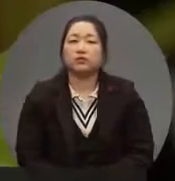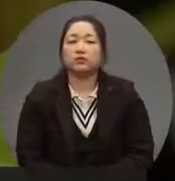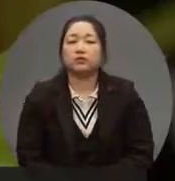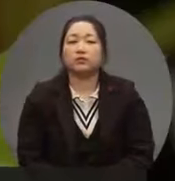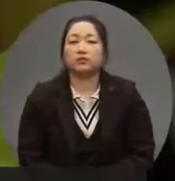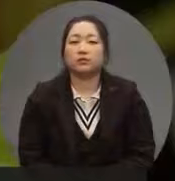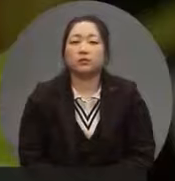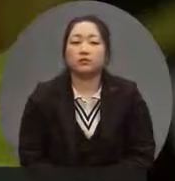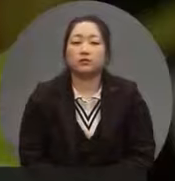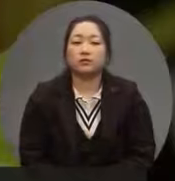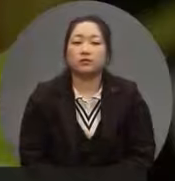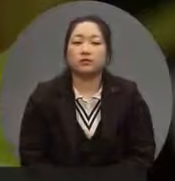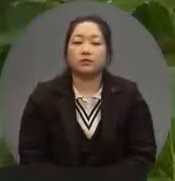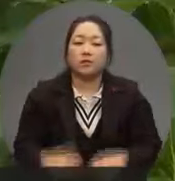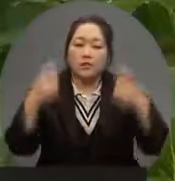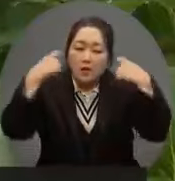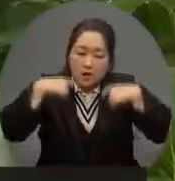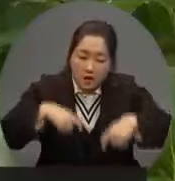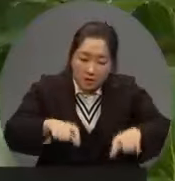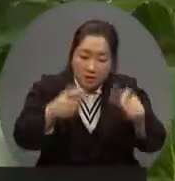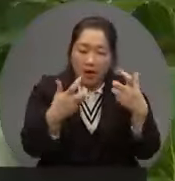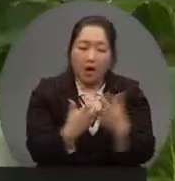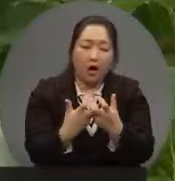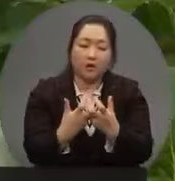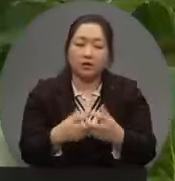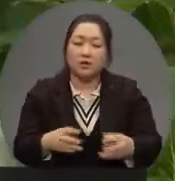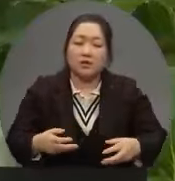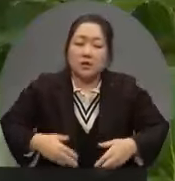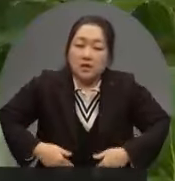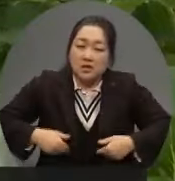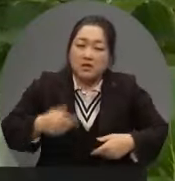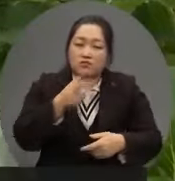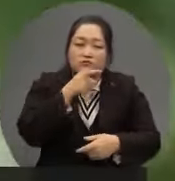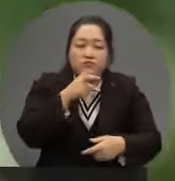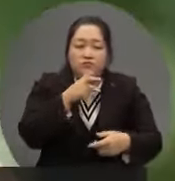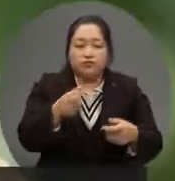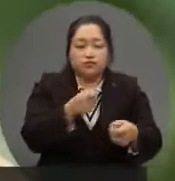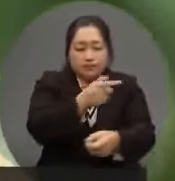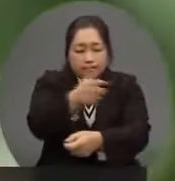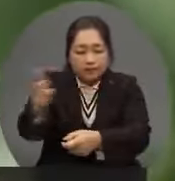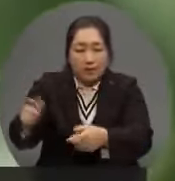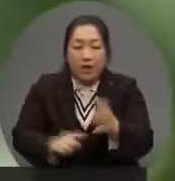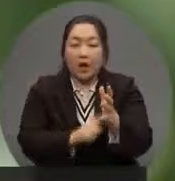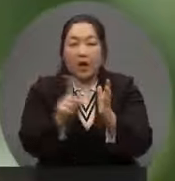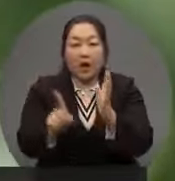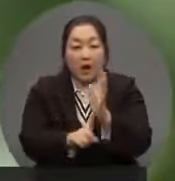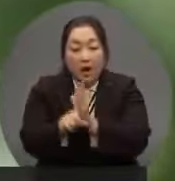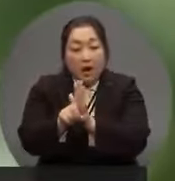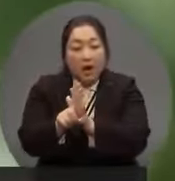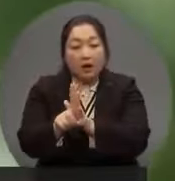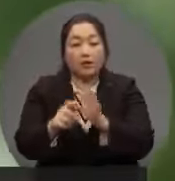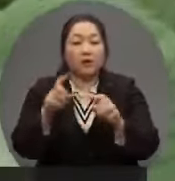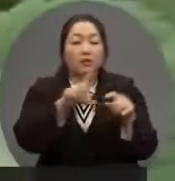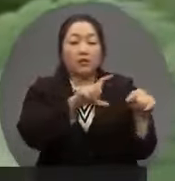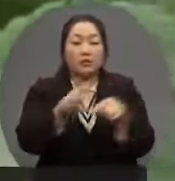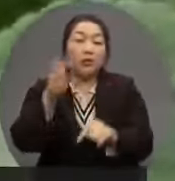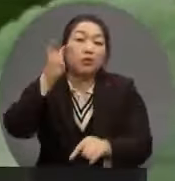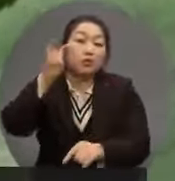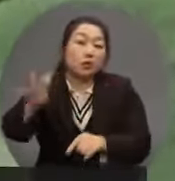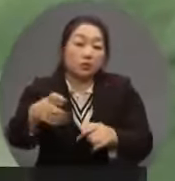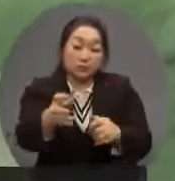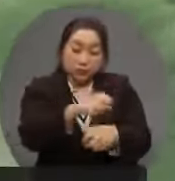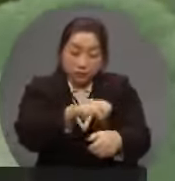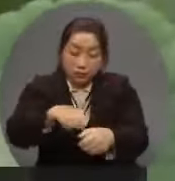겁니다 밤새 얼지 않도록 더운 물을 뿌리고 내부 온도도 높여 보지만 평균 40일이면 수확할 수 있던